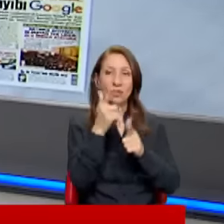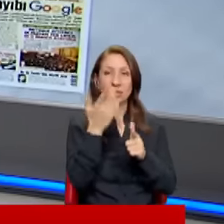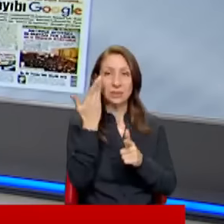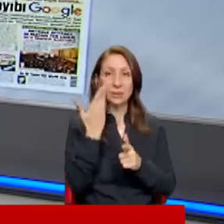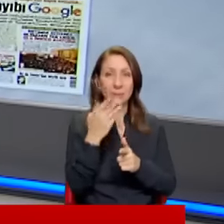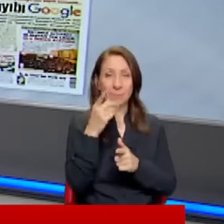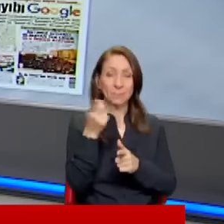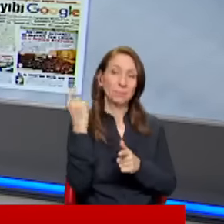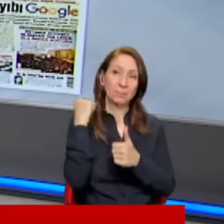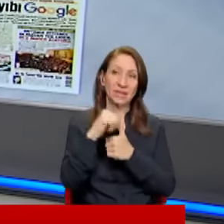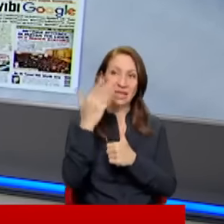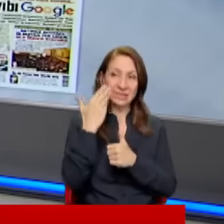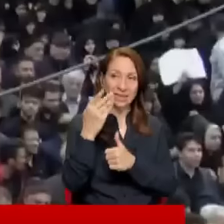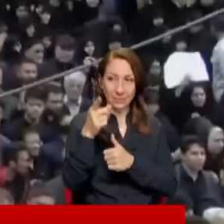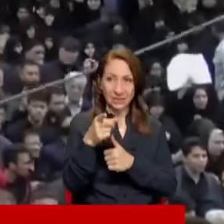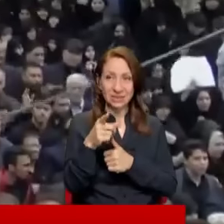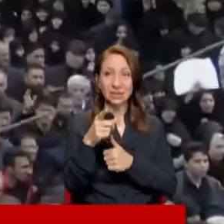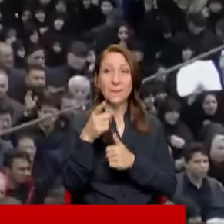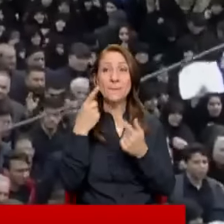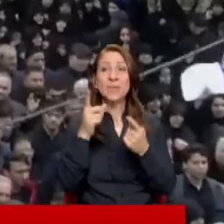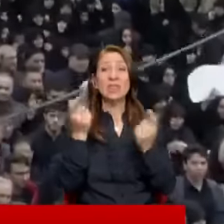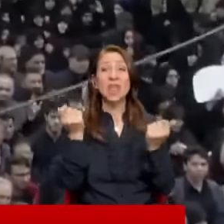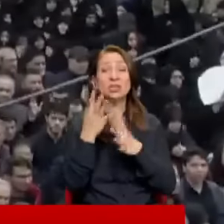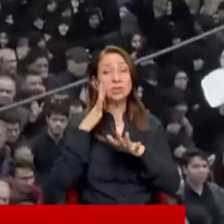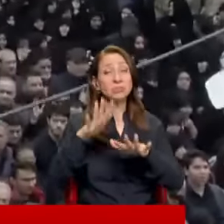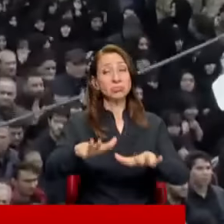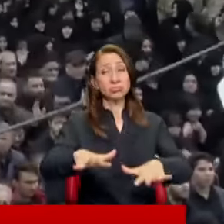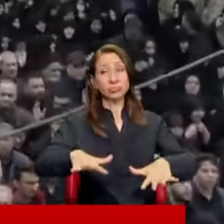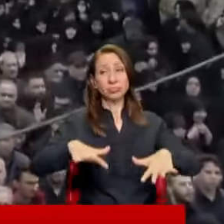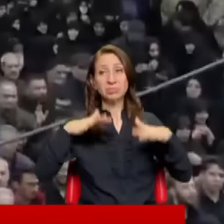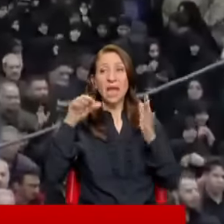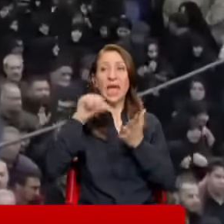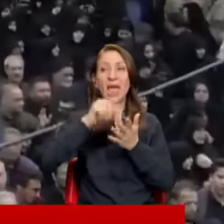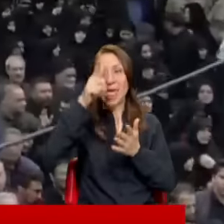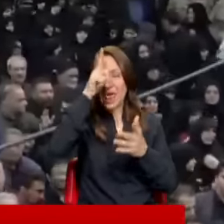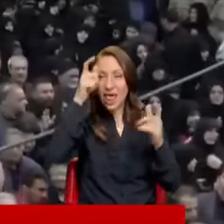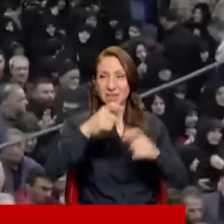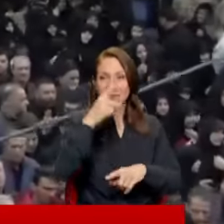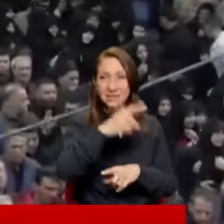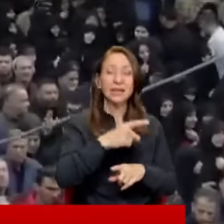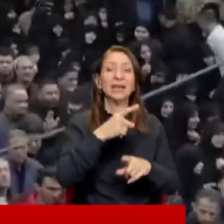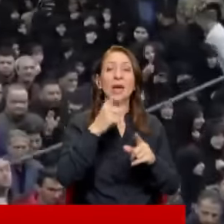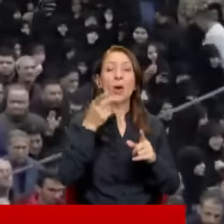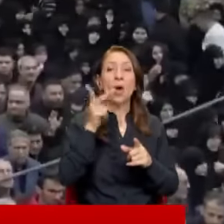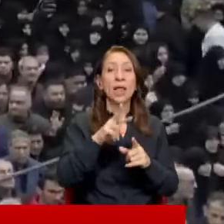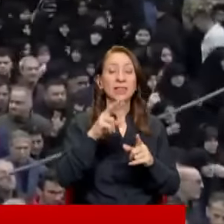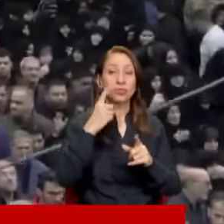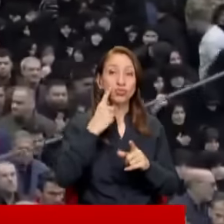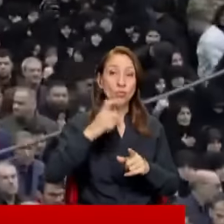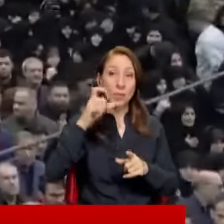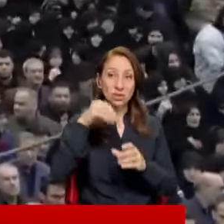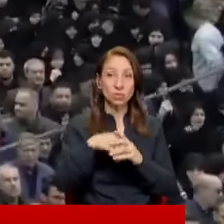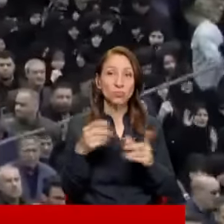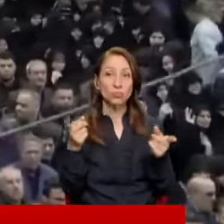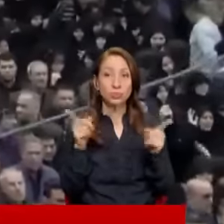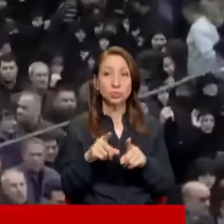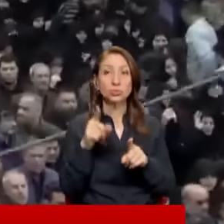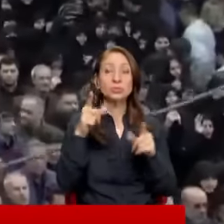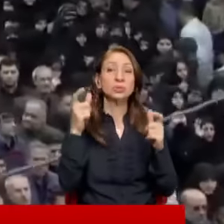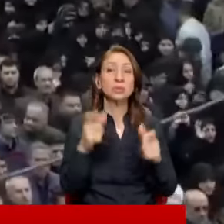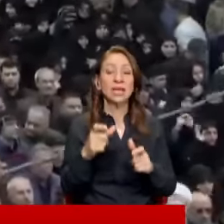ekranlarınıza bir kez daha gelebilir binlerce insan tebriz'de reisi için hayatını kaybedenler için buluştuğu